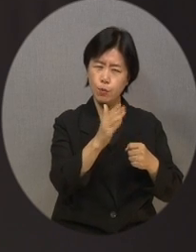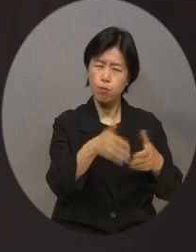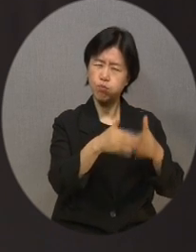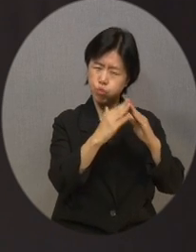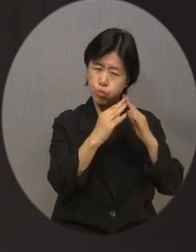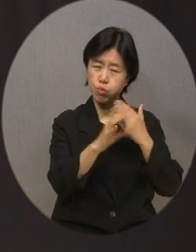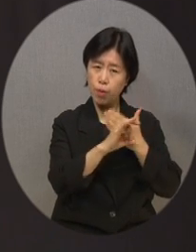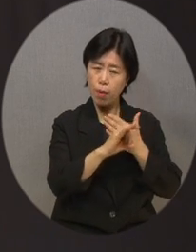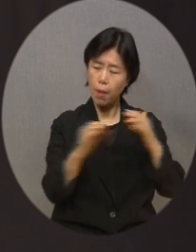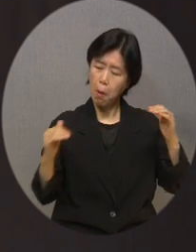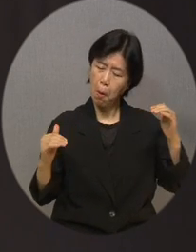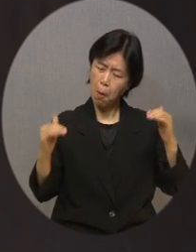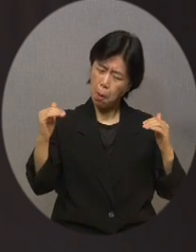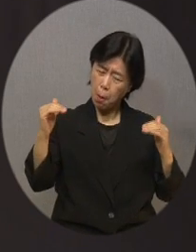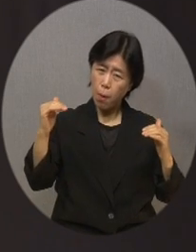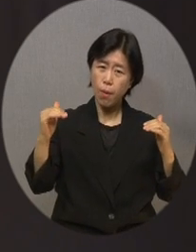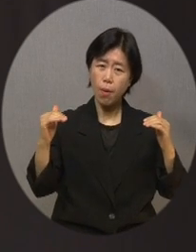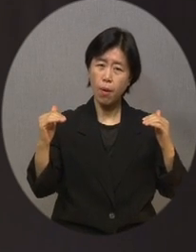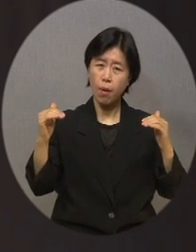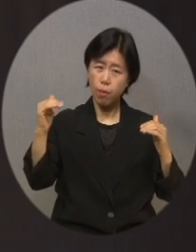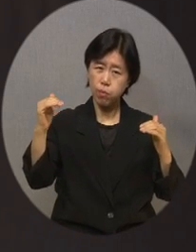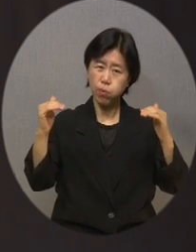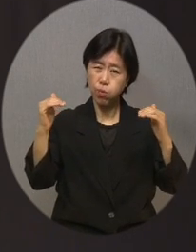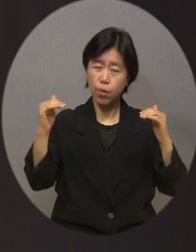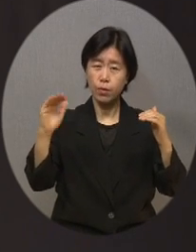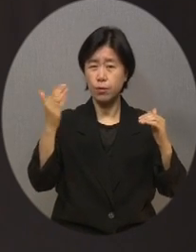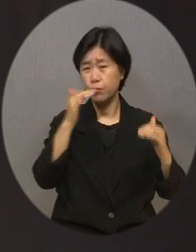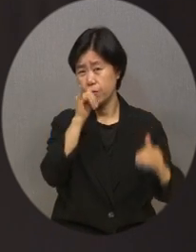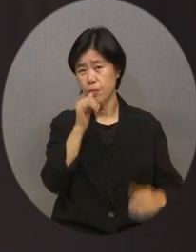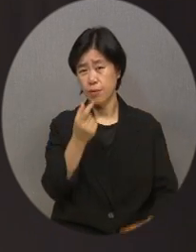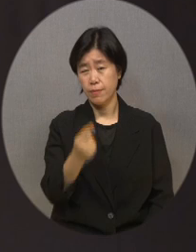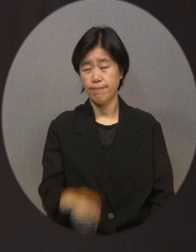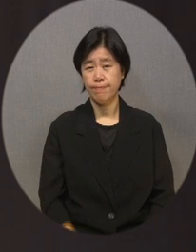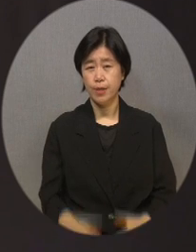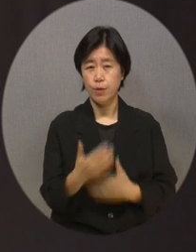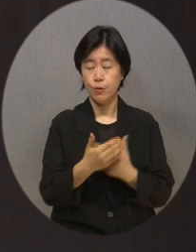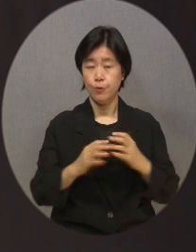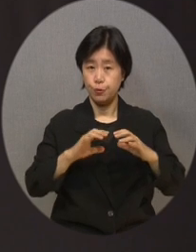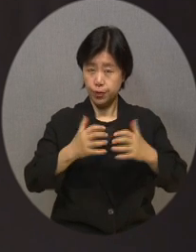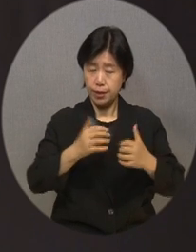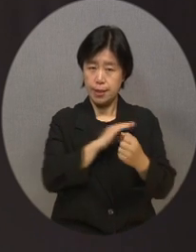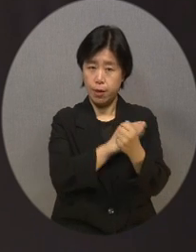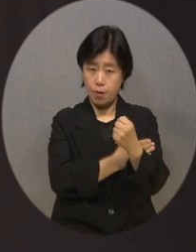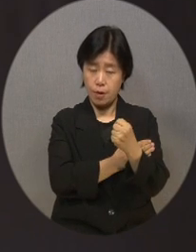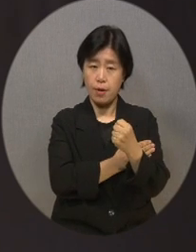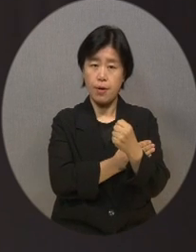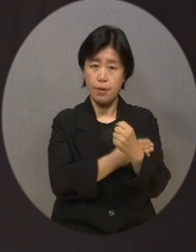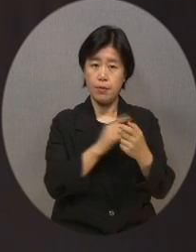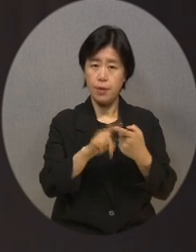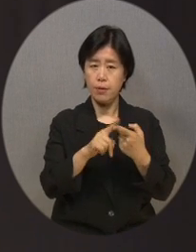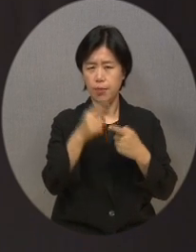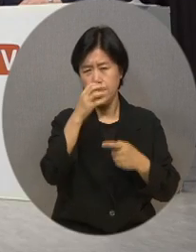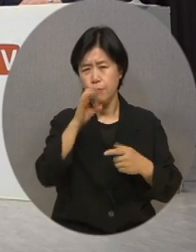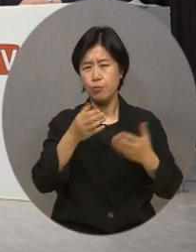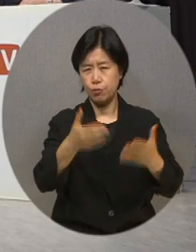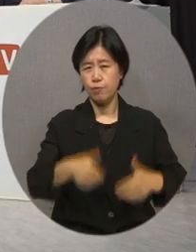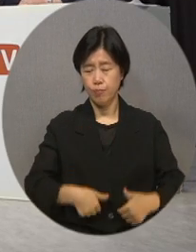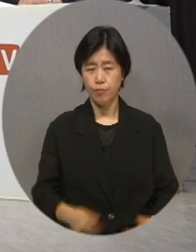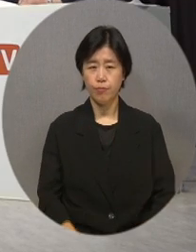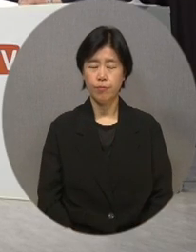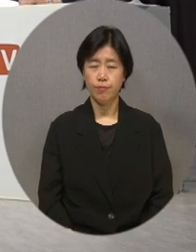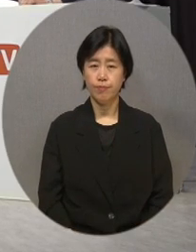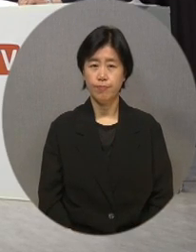공정성이든 뭐 국민의 건강권이든 지방자치에 관계된 문제든 해결할 수 있는 것이 아니냐 이렇게 생각이 됩니다.